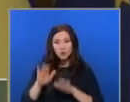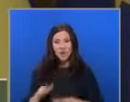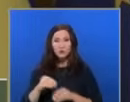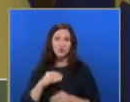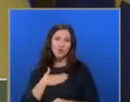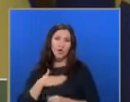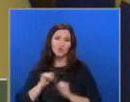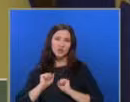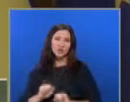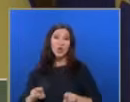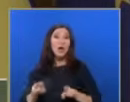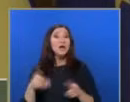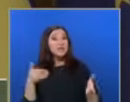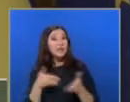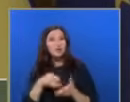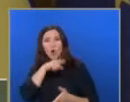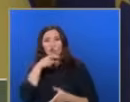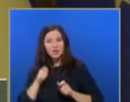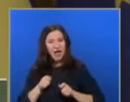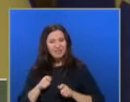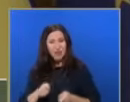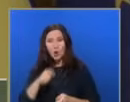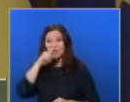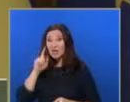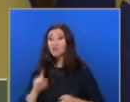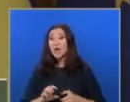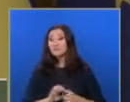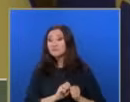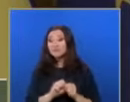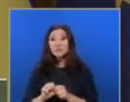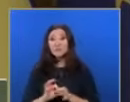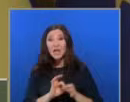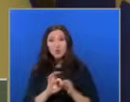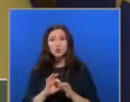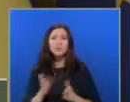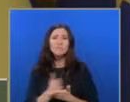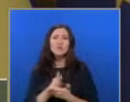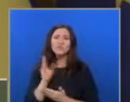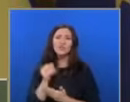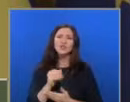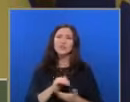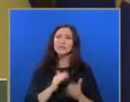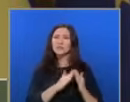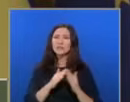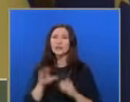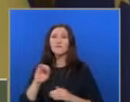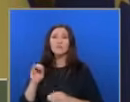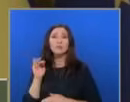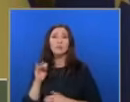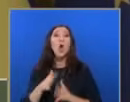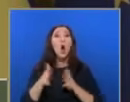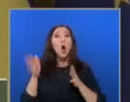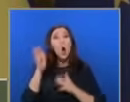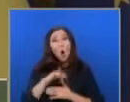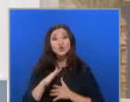включително нашата защита срещу руския терор. Важно е сътрудничеството между всички съседи в Европа да стане още по-смислено и